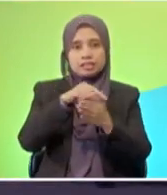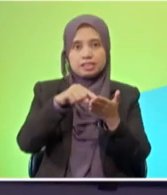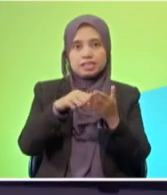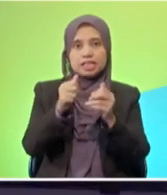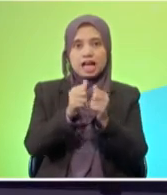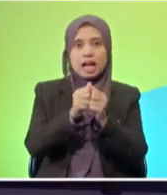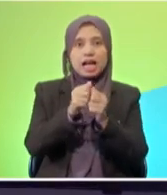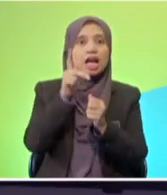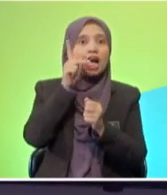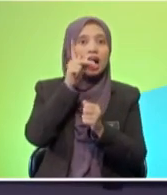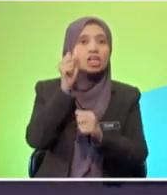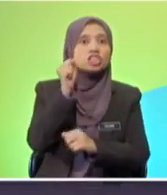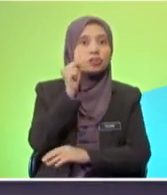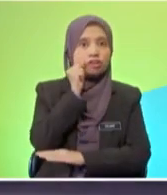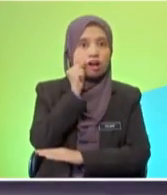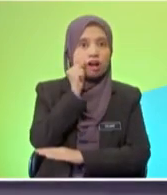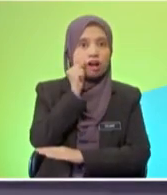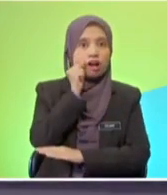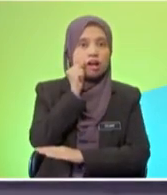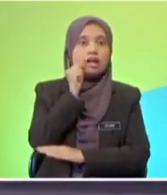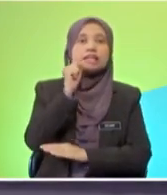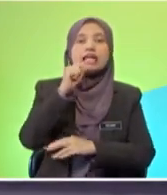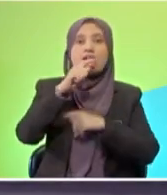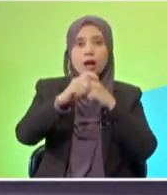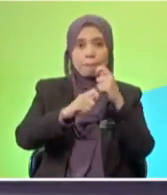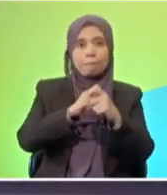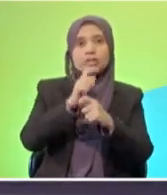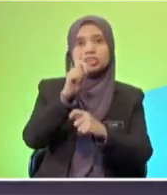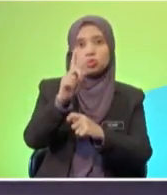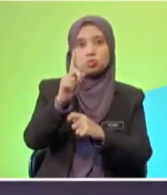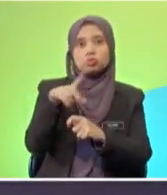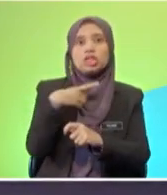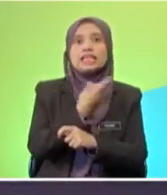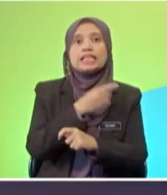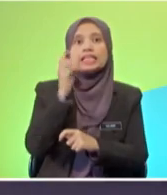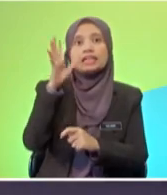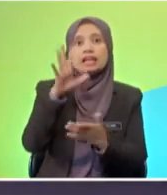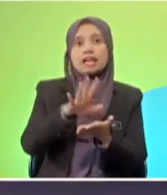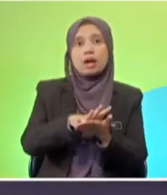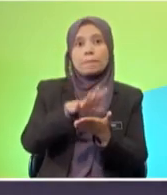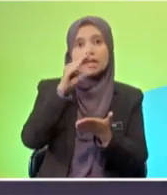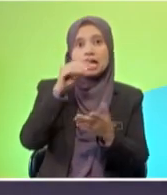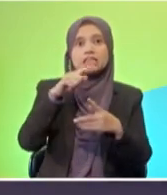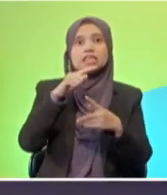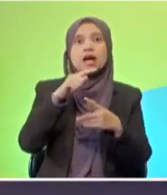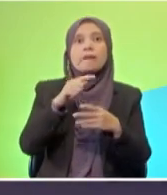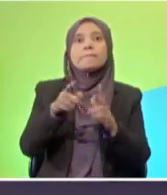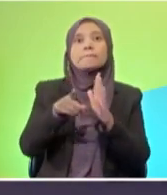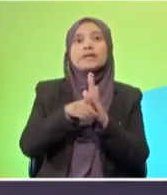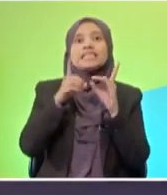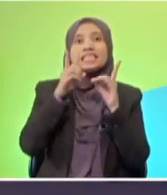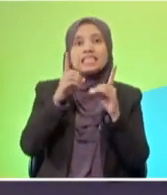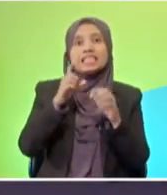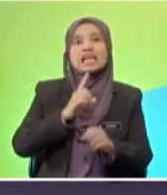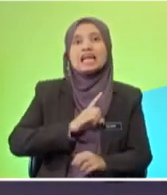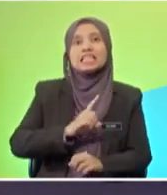slot tahap 1 pada hari ini jadi hari ini menariknya kita belajar mengenai mata pelajaran Pendidikan Islam khusus untuk